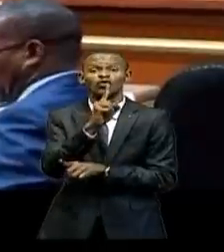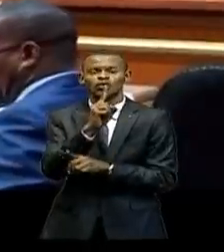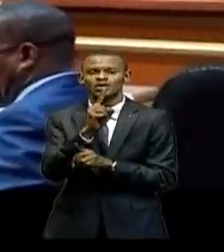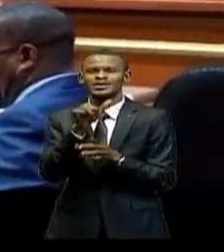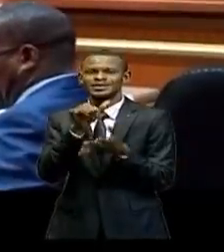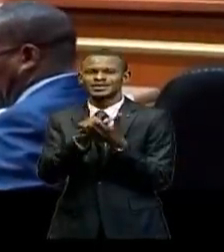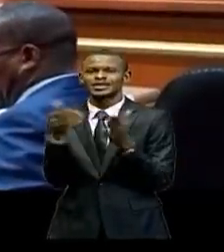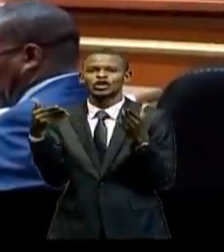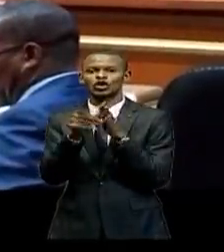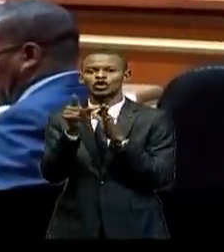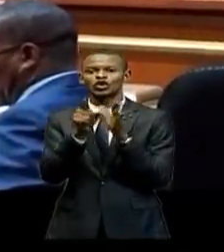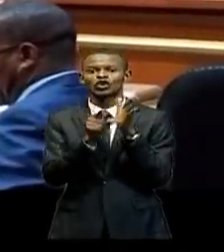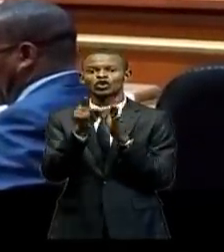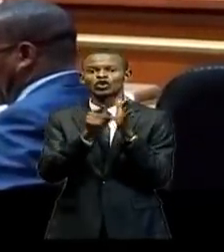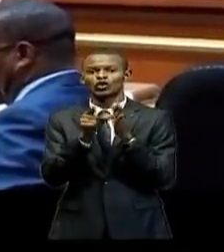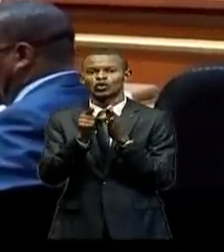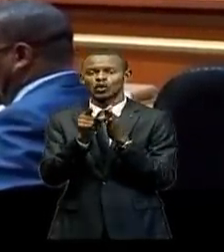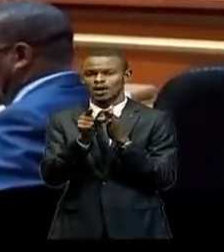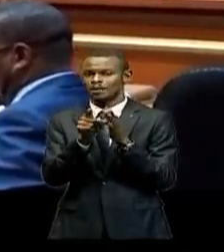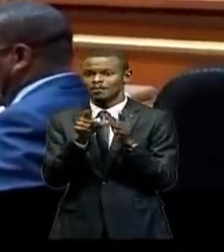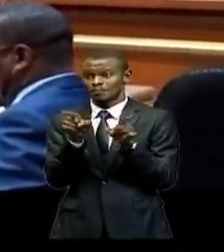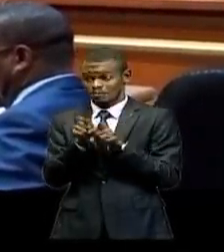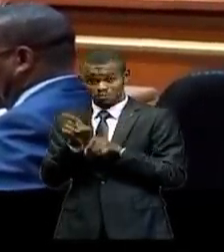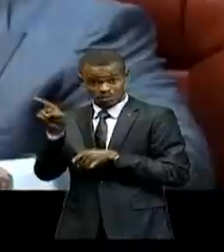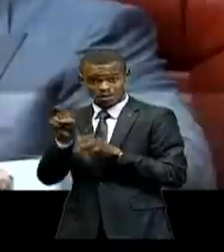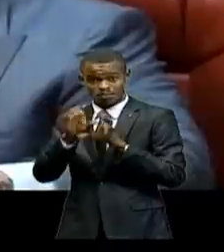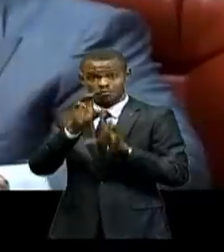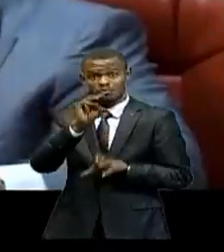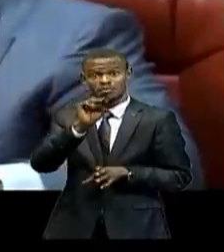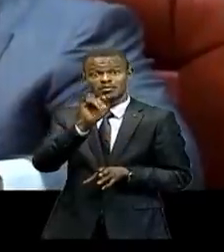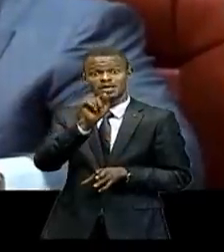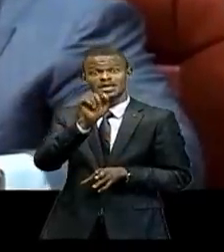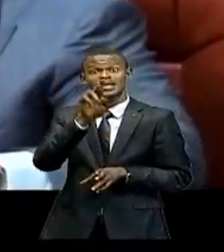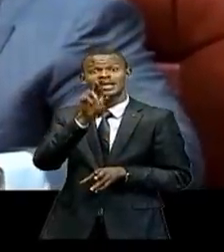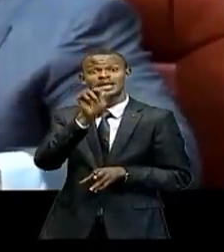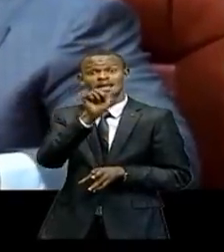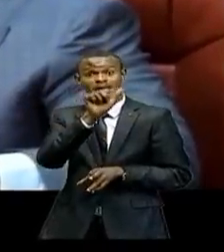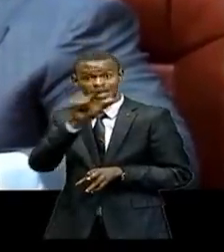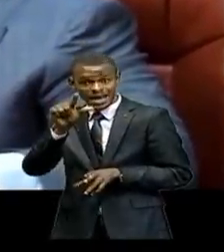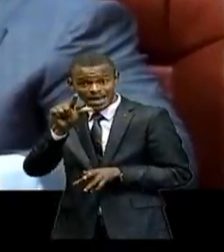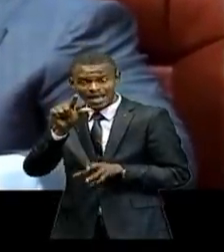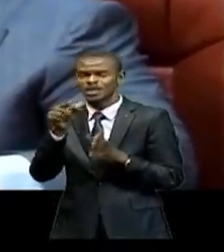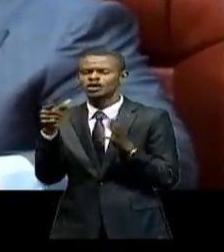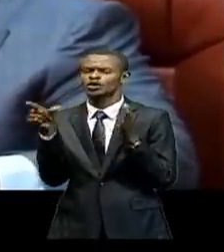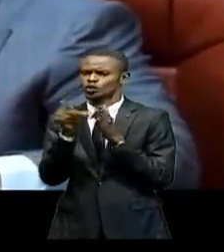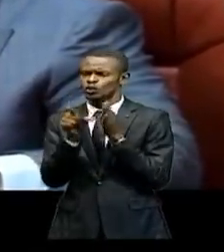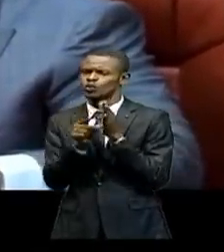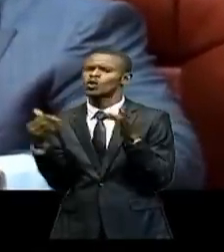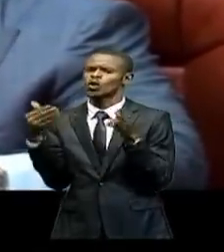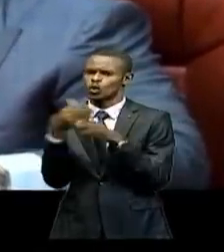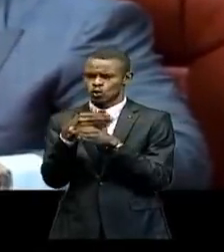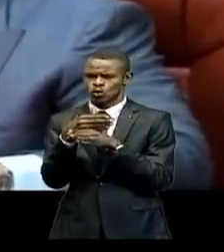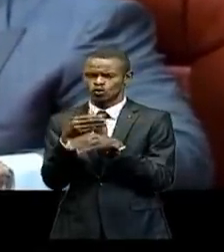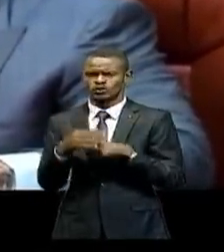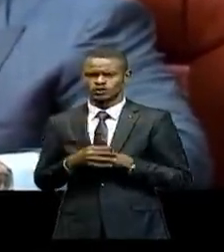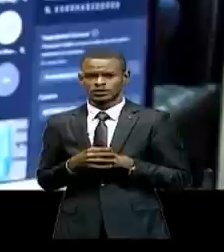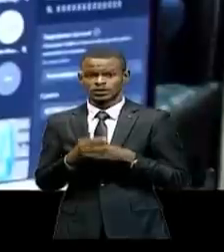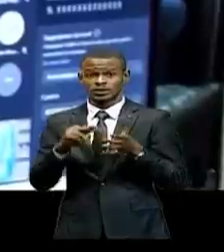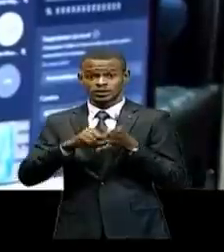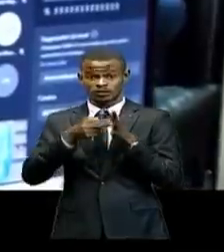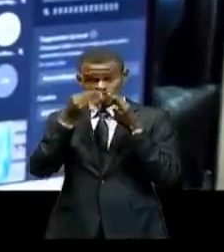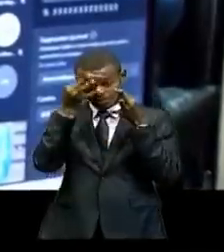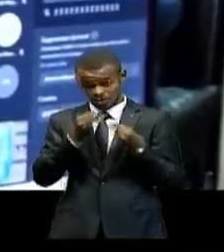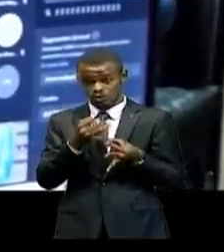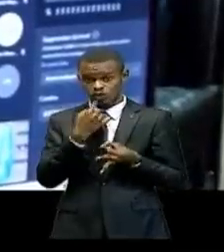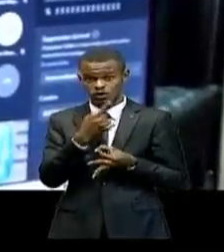régissant le marché des mitrailles et leurs exportations, d'où la nécessité de statuer sur l'exportation de mitrailles en République